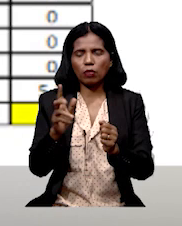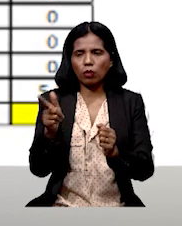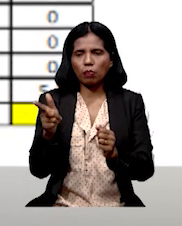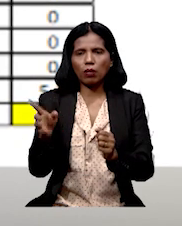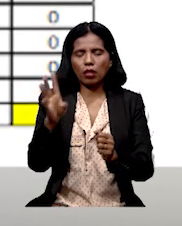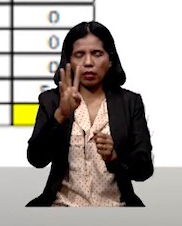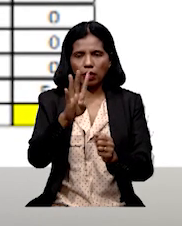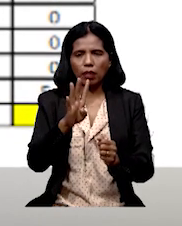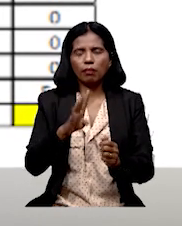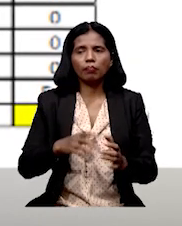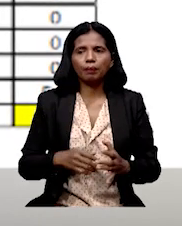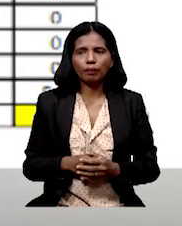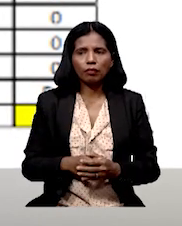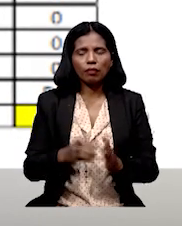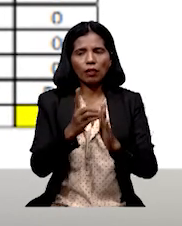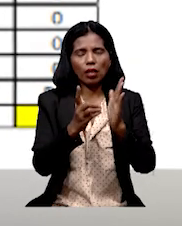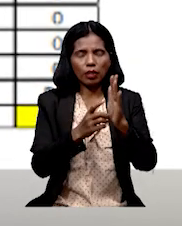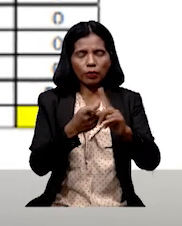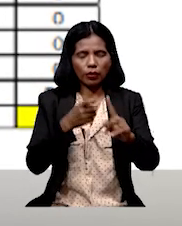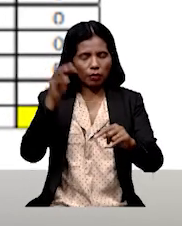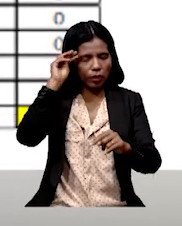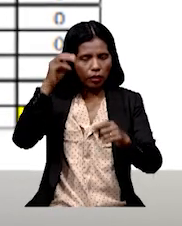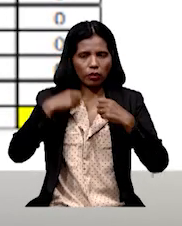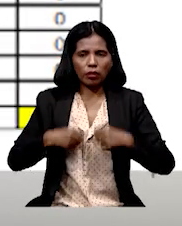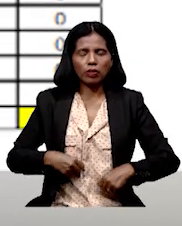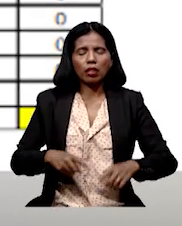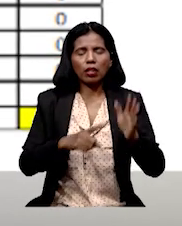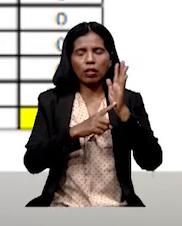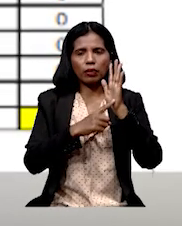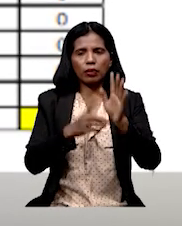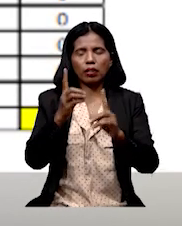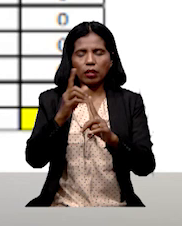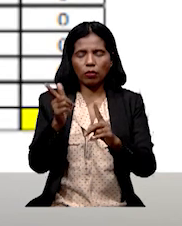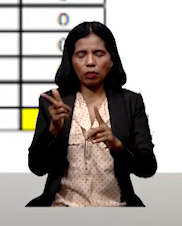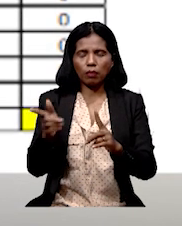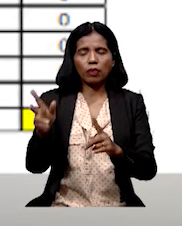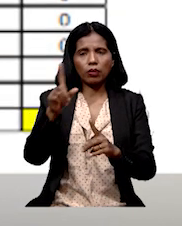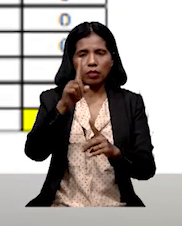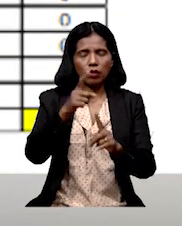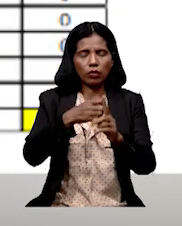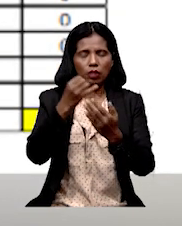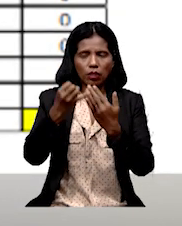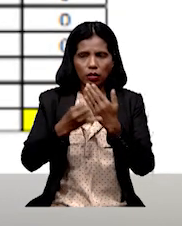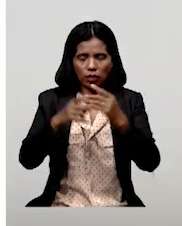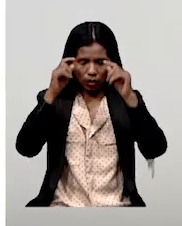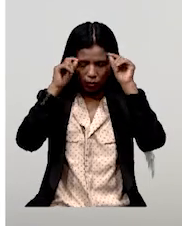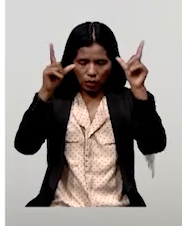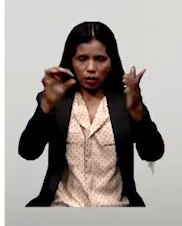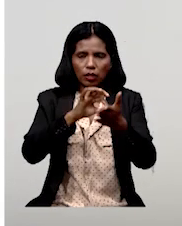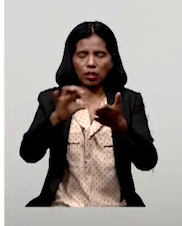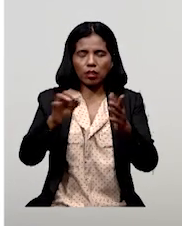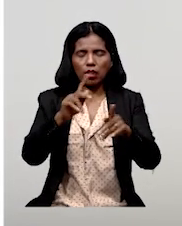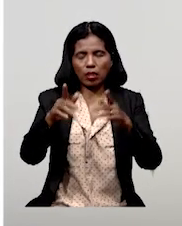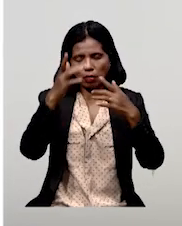Dado su si ministerio saúde ha todo, to loron to lunulu resin ida fulan janeiro tina ne, Timor Leste regista caso dengue